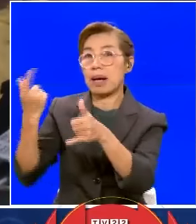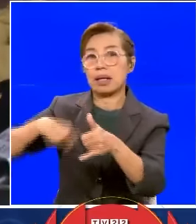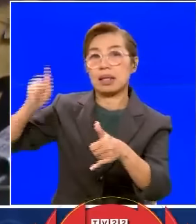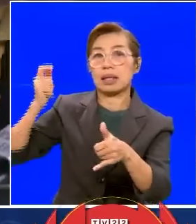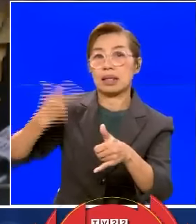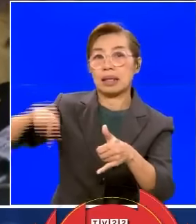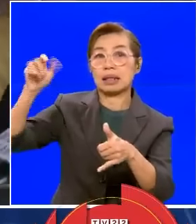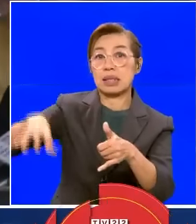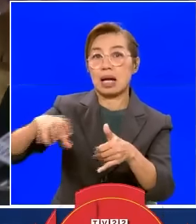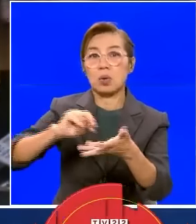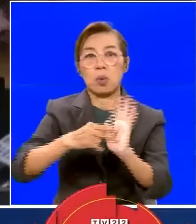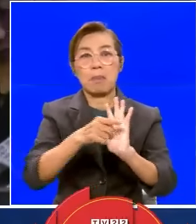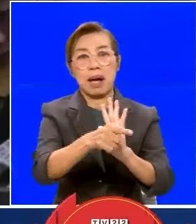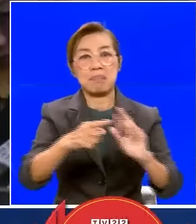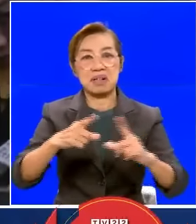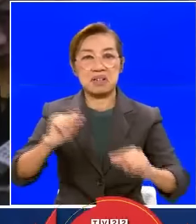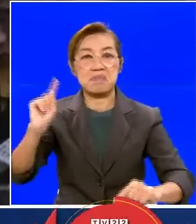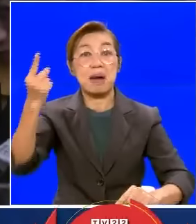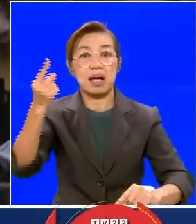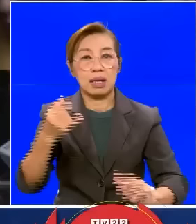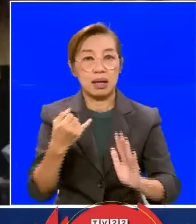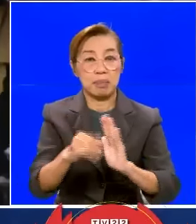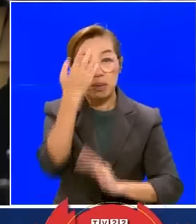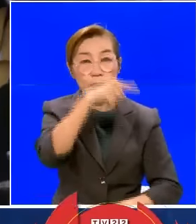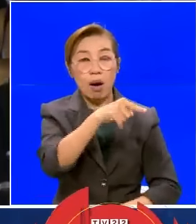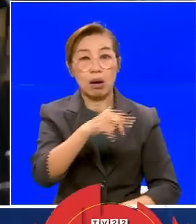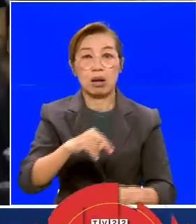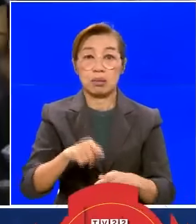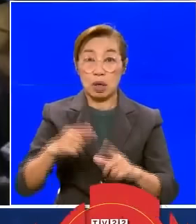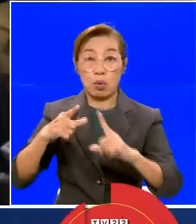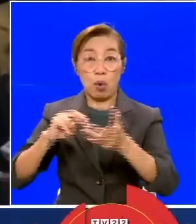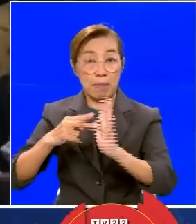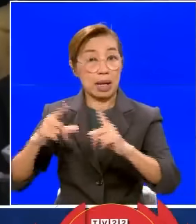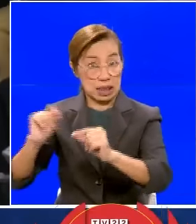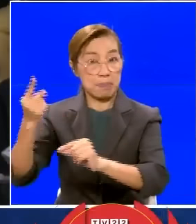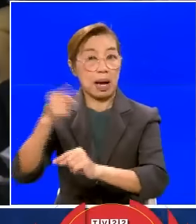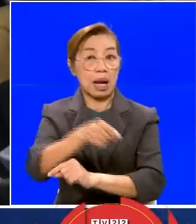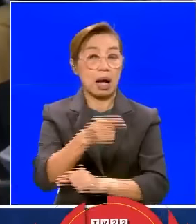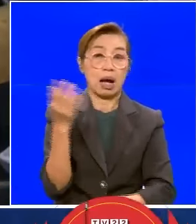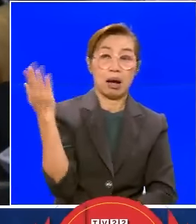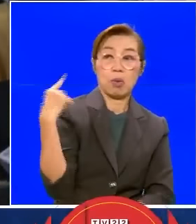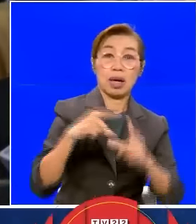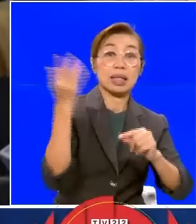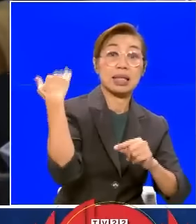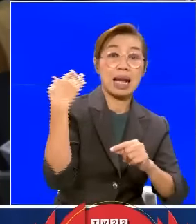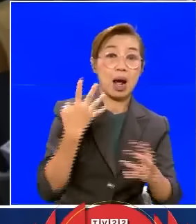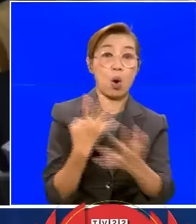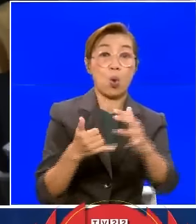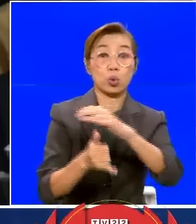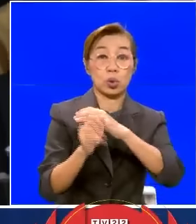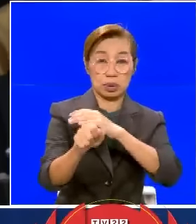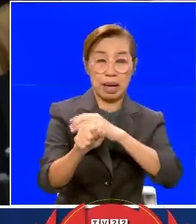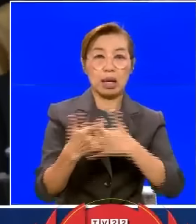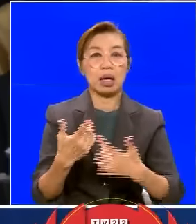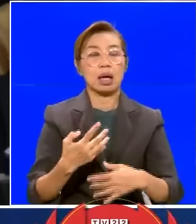ทำความผิดคดีใหม่ผิดเงื่อนไขการพักโทษกรมราชทัณฑ์และกรมคุมประพฤติซึ่งในทางปฏิบัติครับนักโทษคนไหนที่อยู่ระหว่างการ